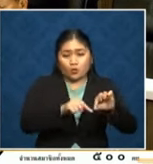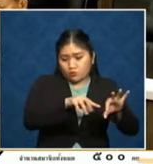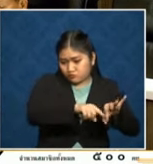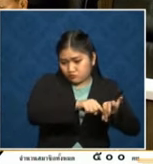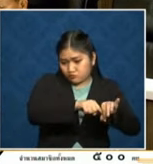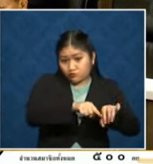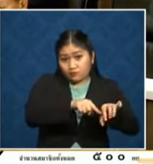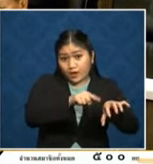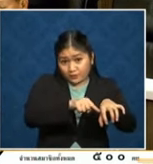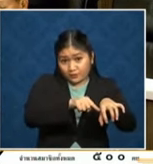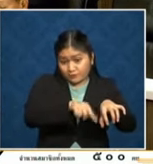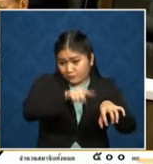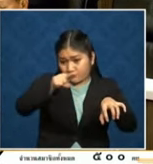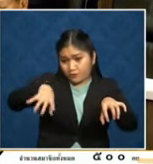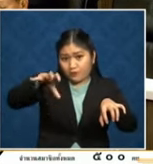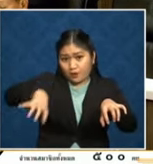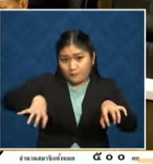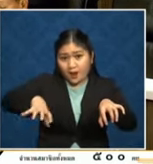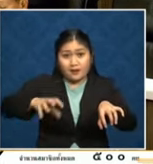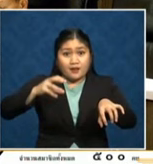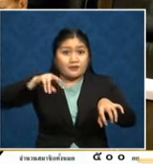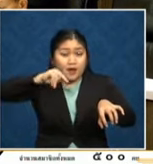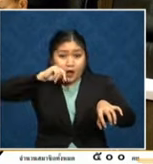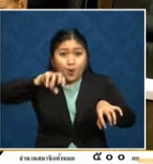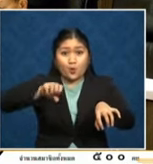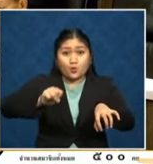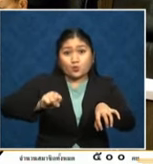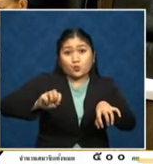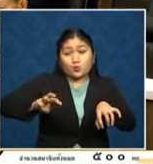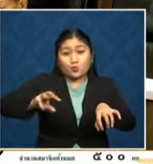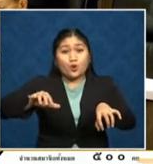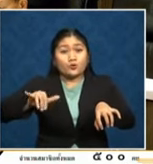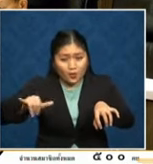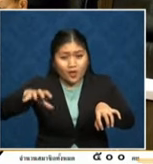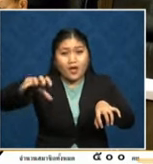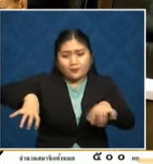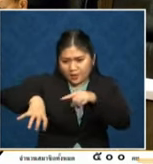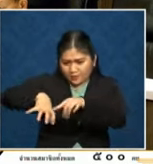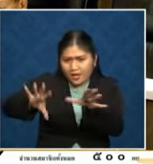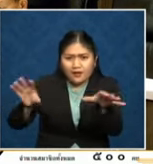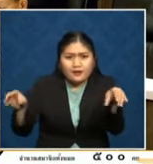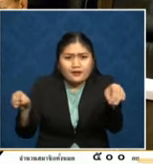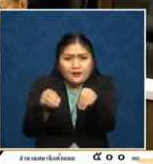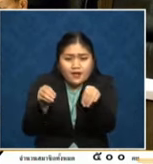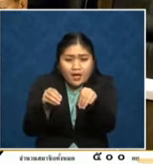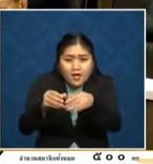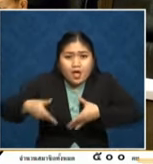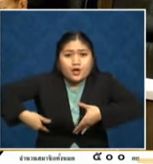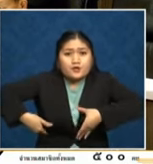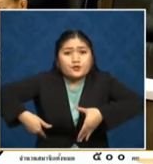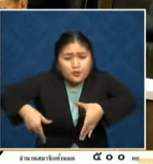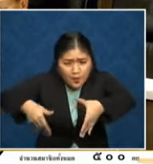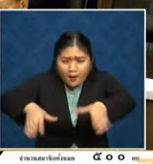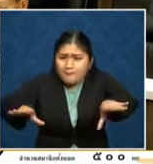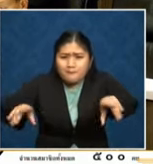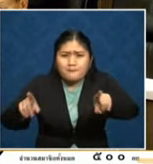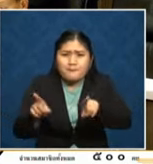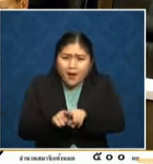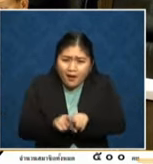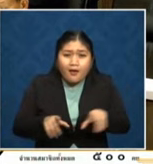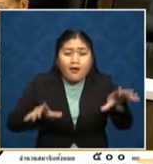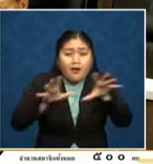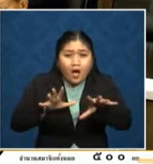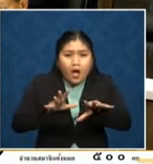ที่ตลาดบ้านน้ําสวยซึ่งอยู่ติดกับถนนมิตรภาพเช่นเดียวกันทำให้เกิดอุบัติเห